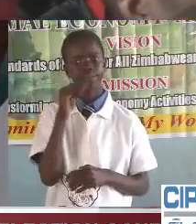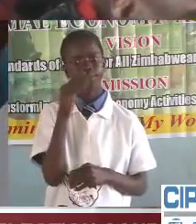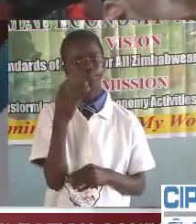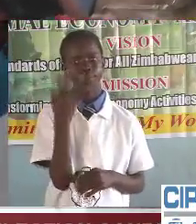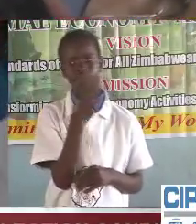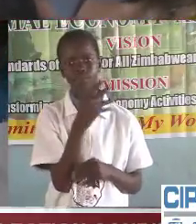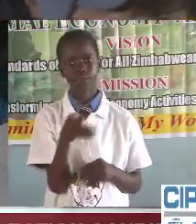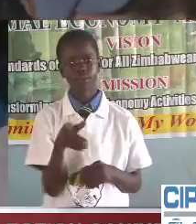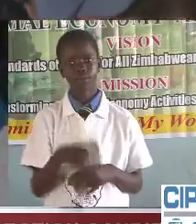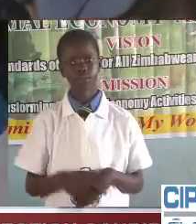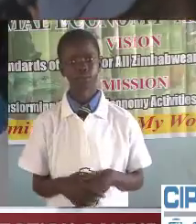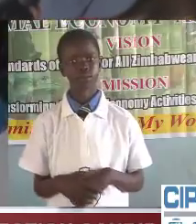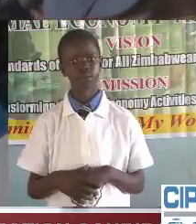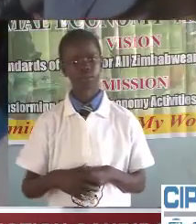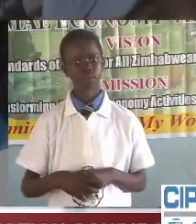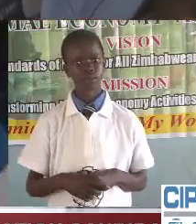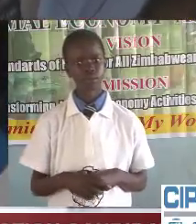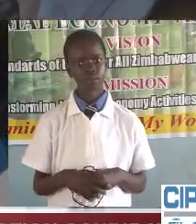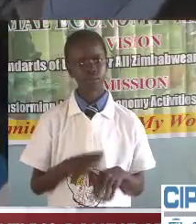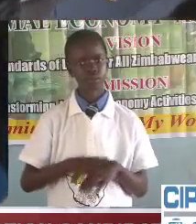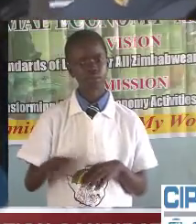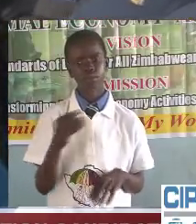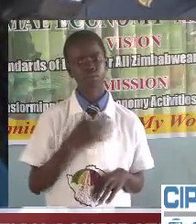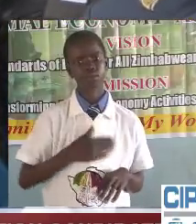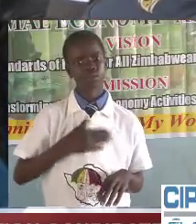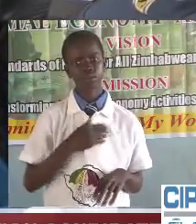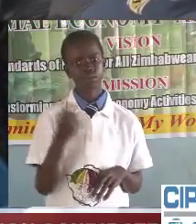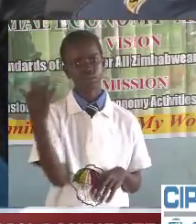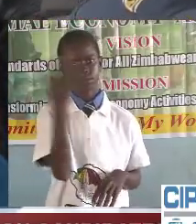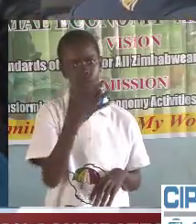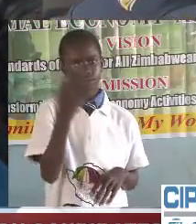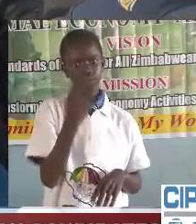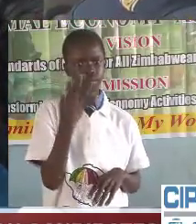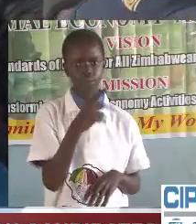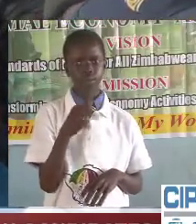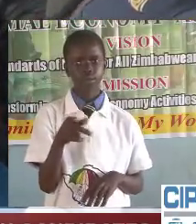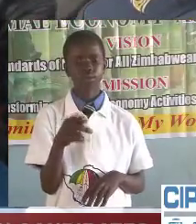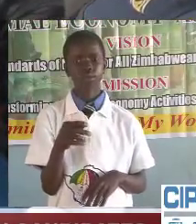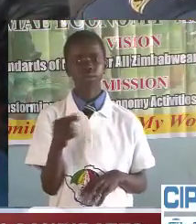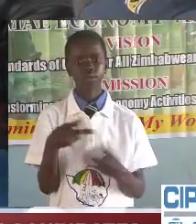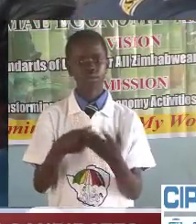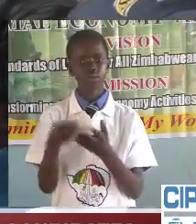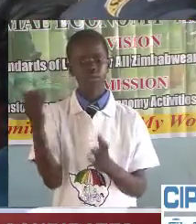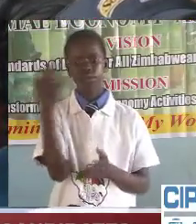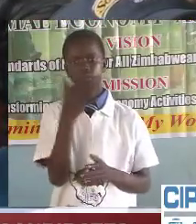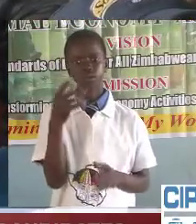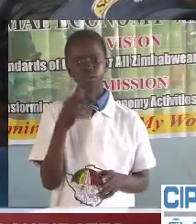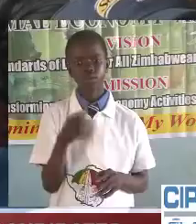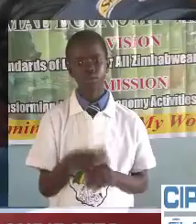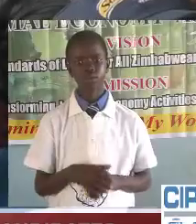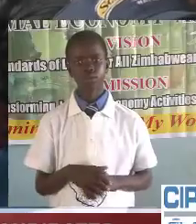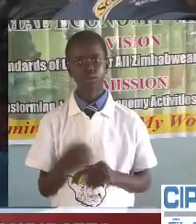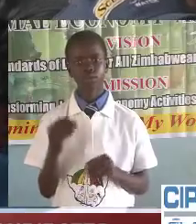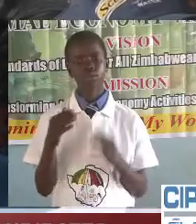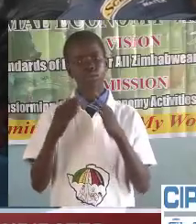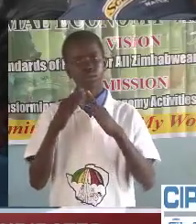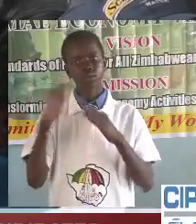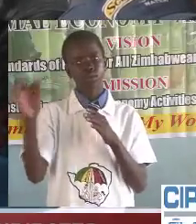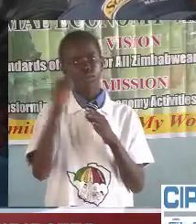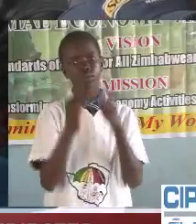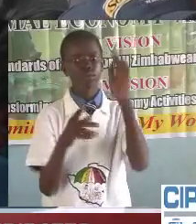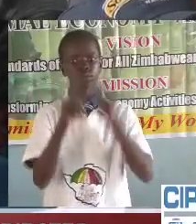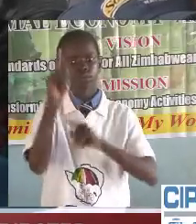yemvura inofanira kunge iri $5, less than $5. But mukazotarisa muchaona kuti mari yemvura yoga inenge iri $10